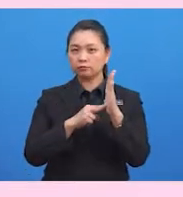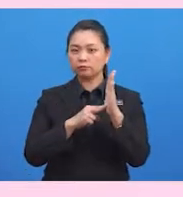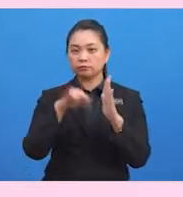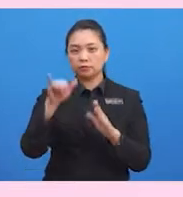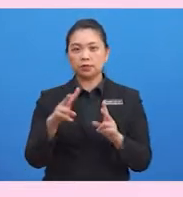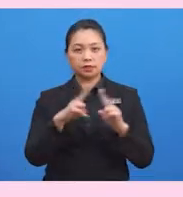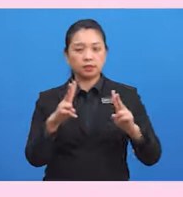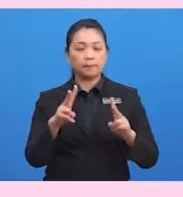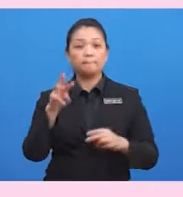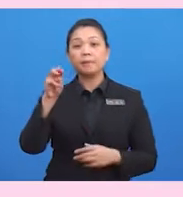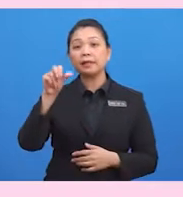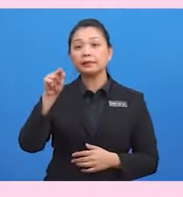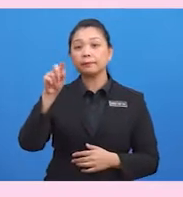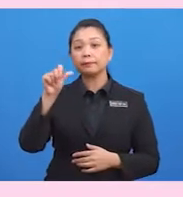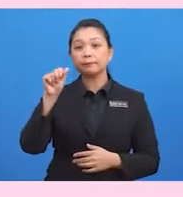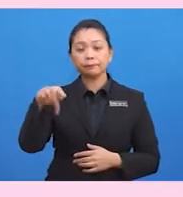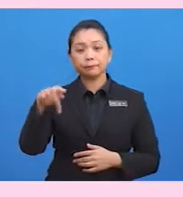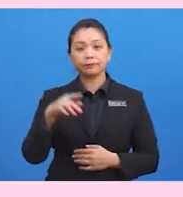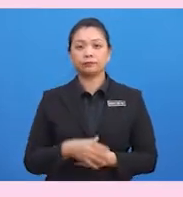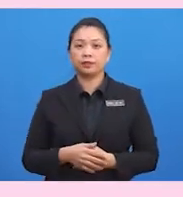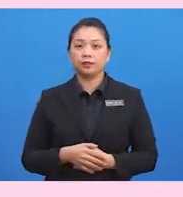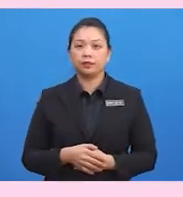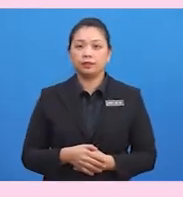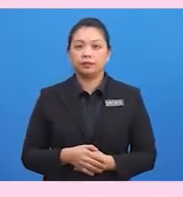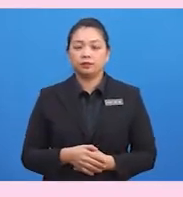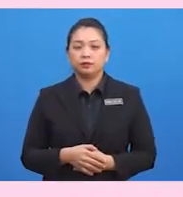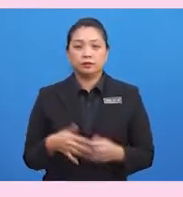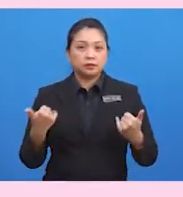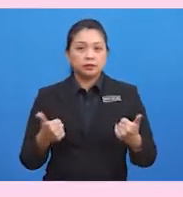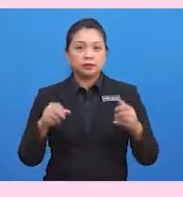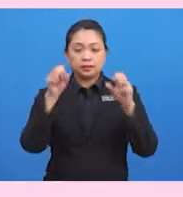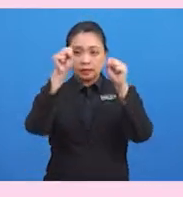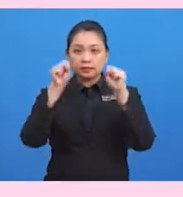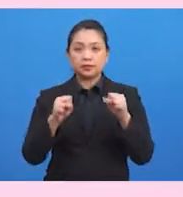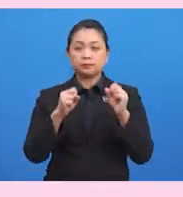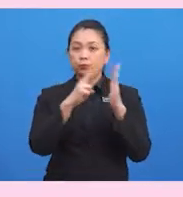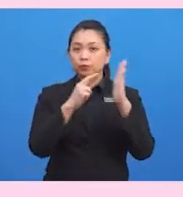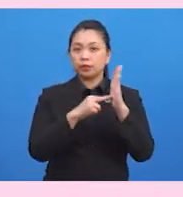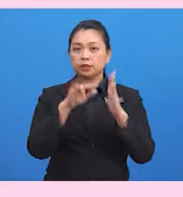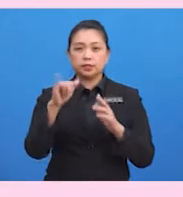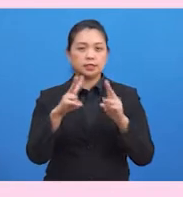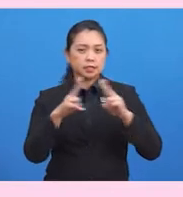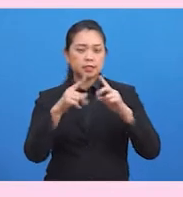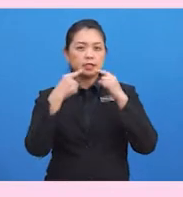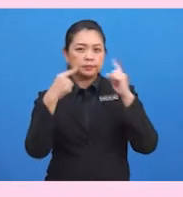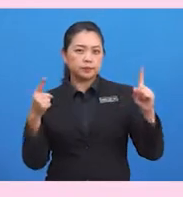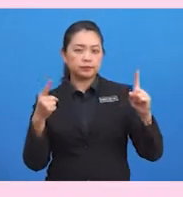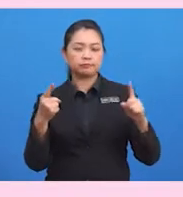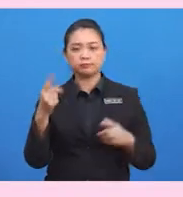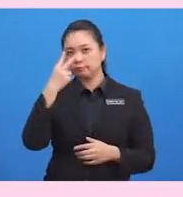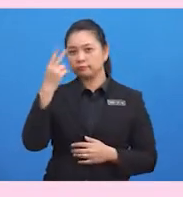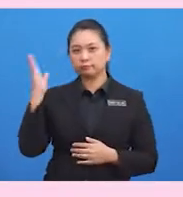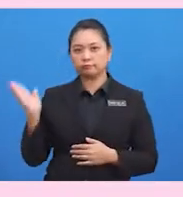kegembiraan melakukan antara undang-undang yang segenal pada zaman Kesultanan Melayu Melaka